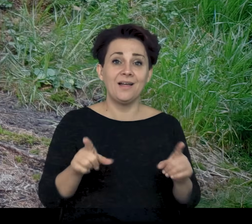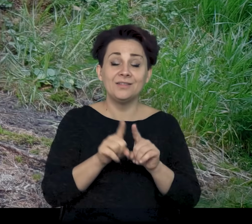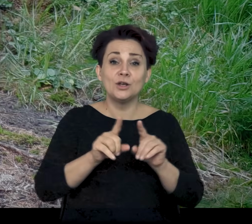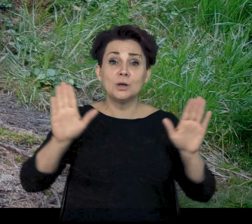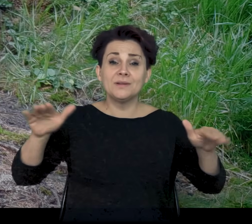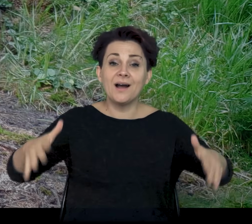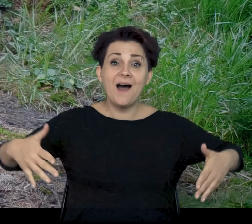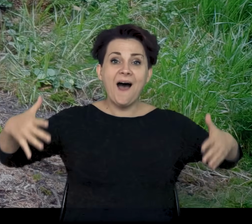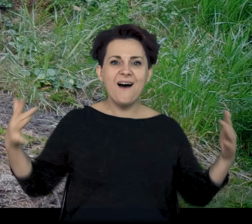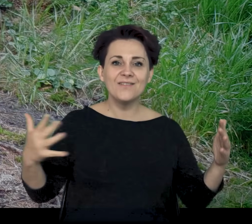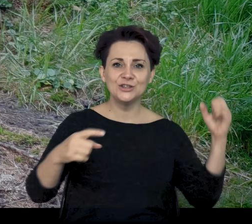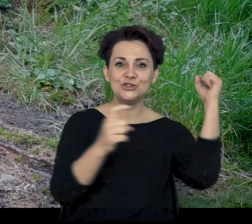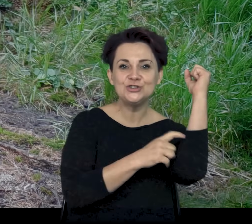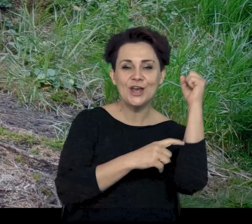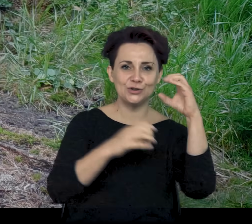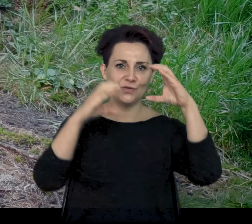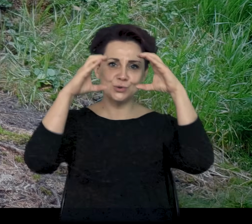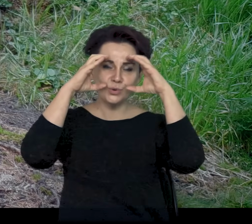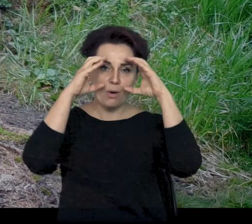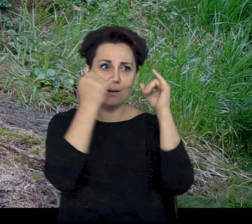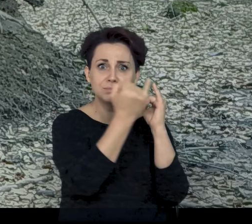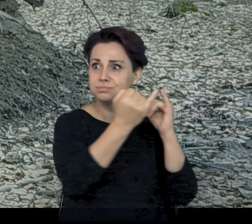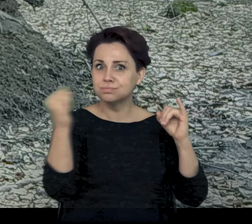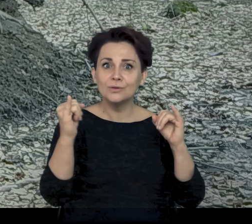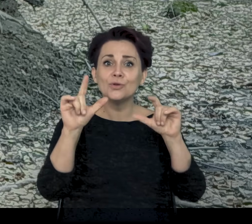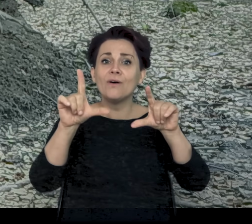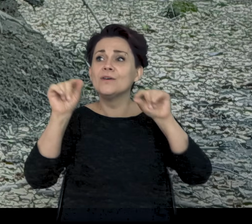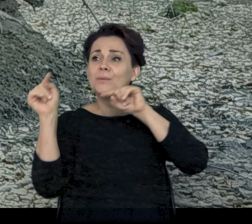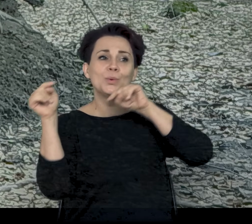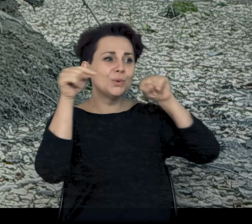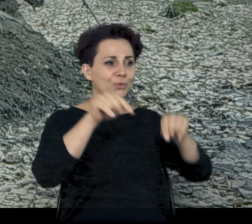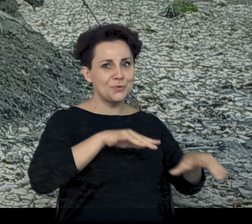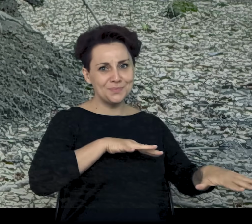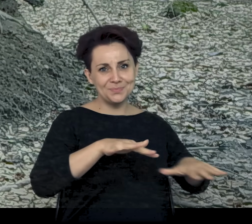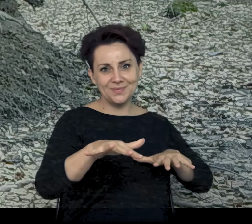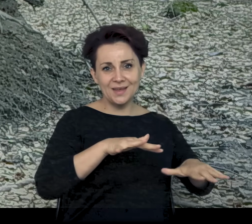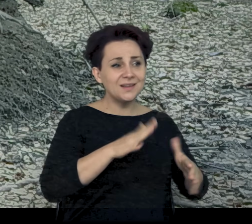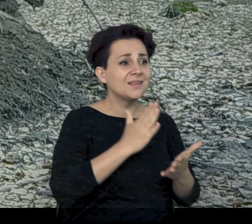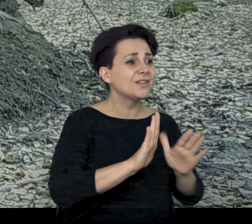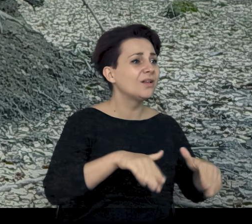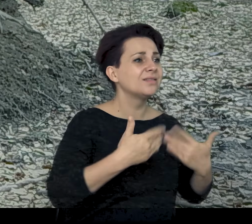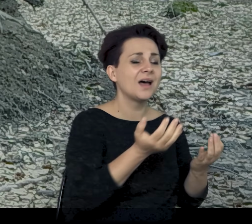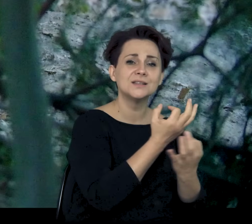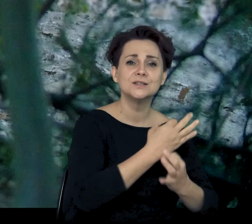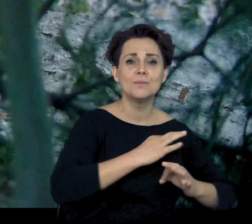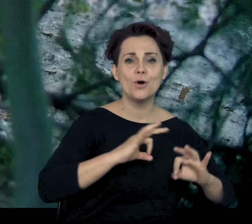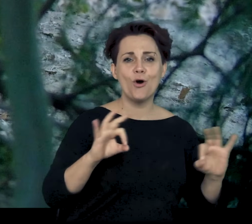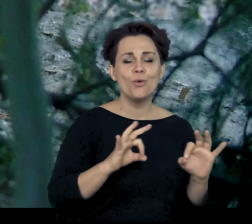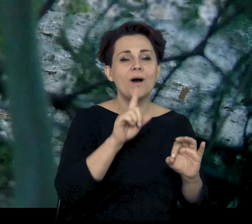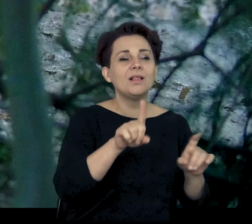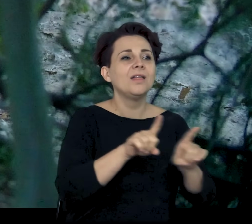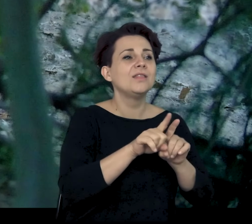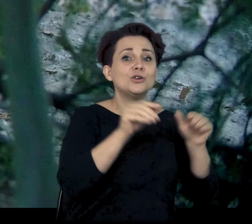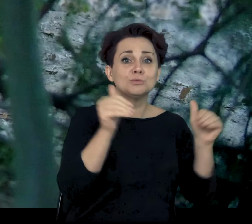dużych ptaków, dzięciołów, sów. One wybierają tutaj dla siebie miejsca, mają tutaj nie tylko spokój, ale mają też